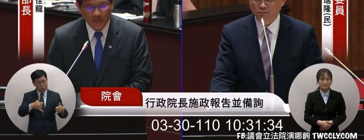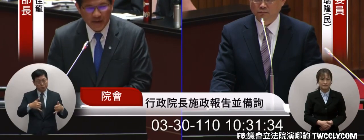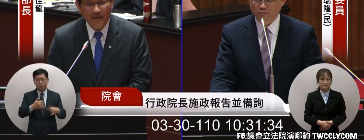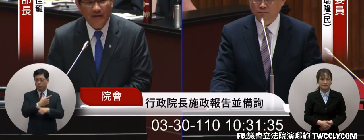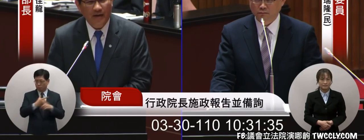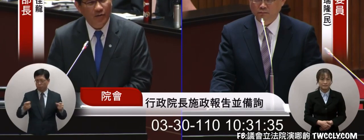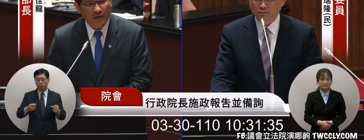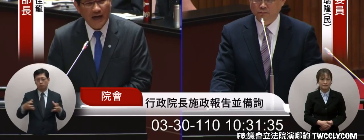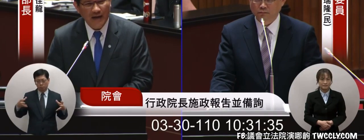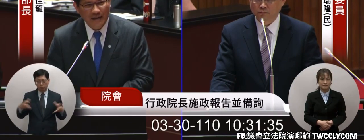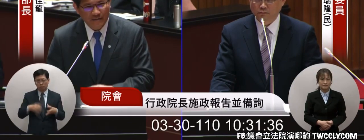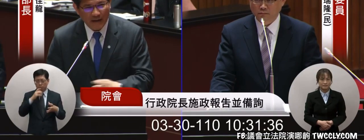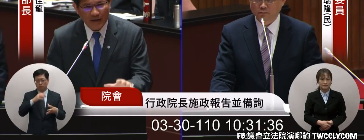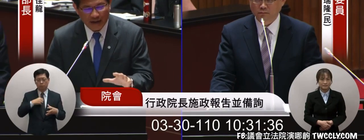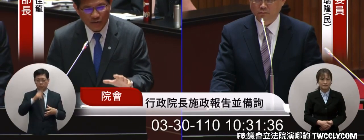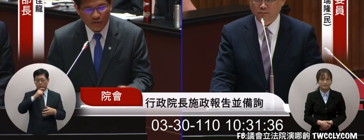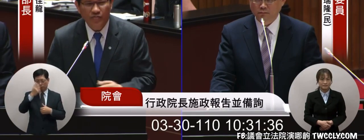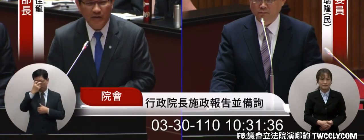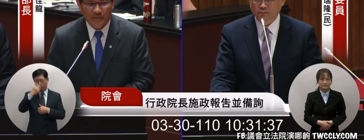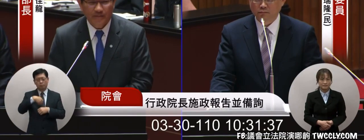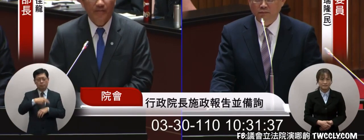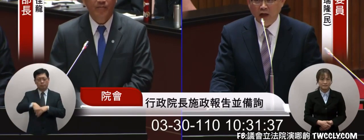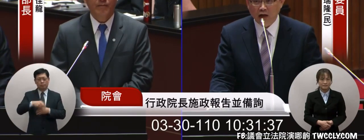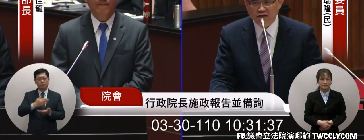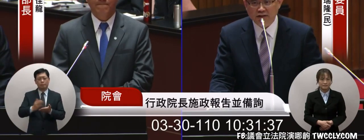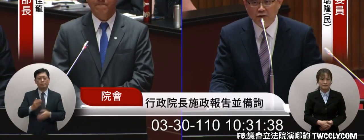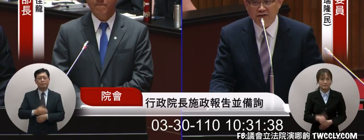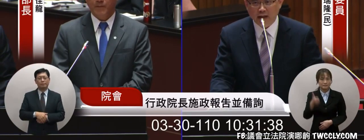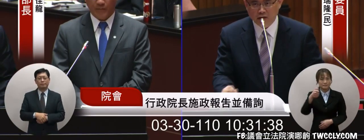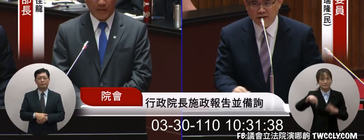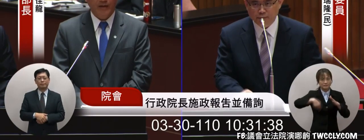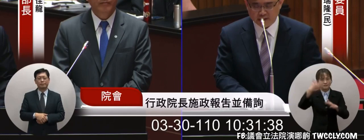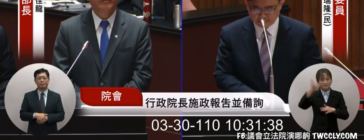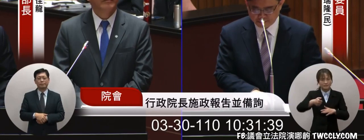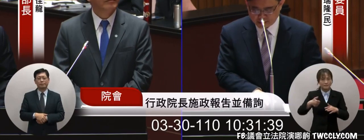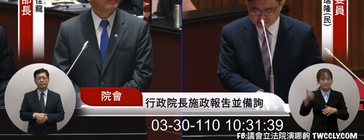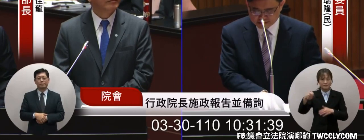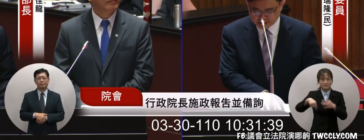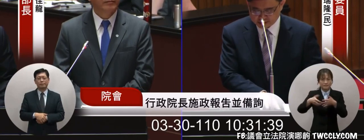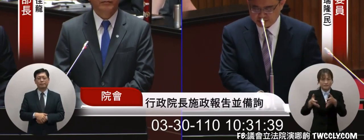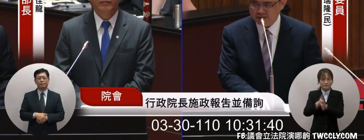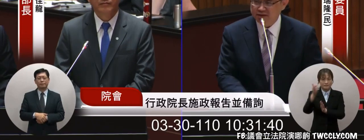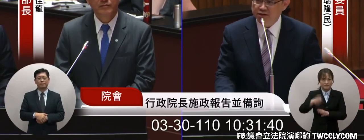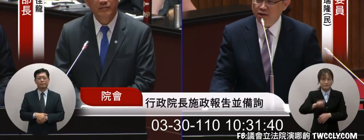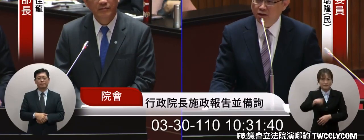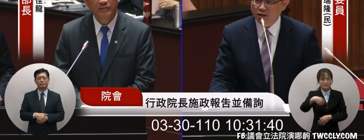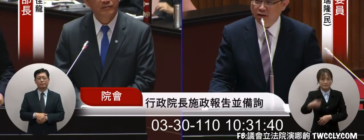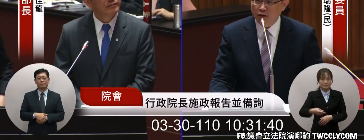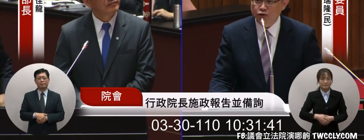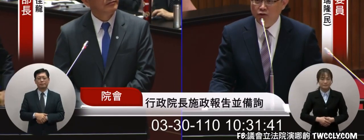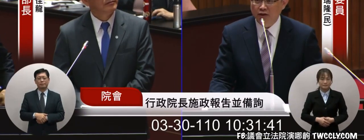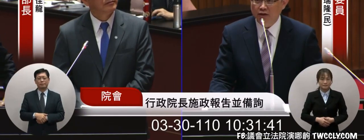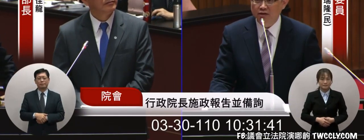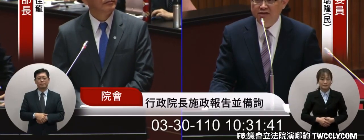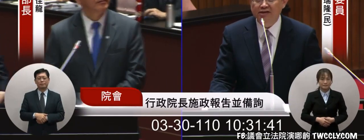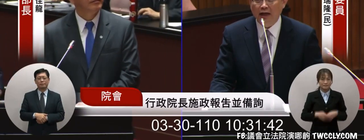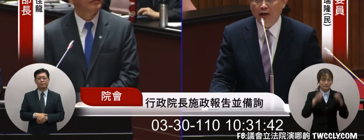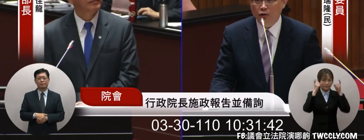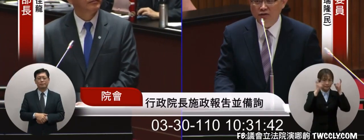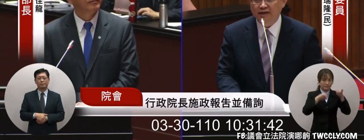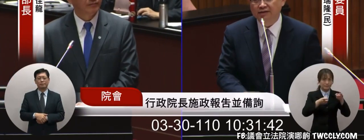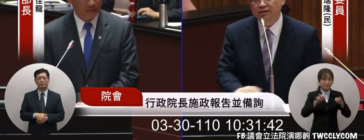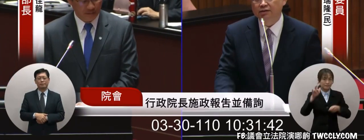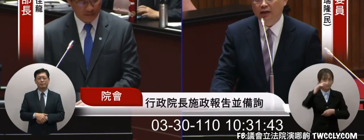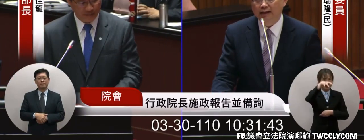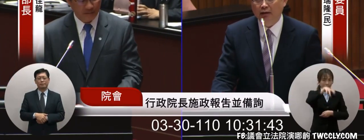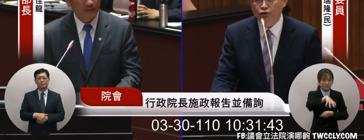我們都一併擴大範圍來做處理好謝謝院長謝謝部長那接下來是其實高雄的機